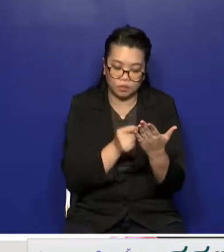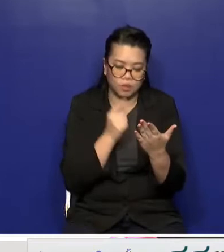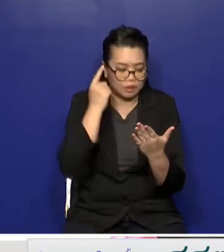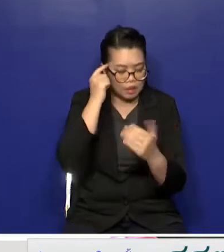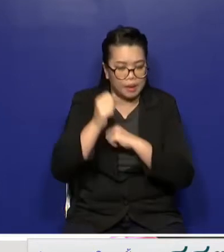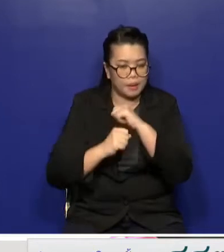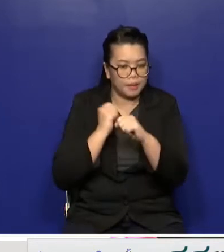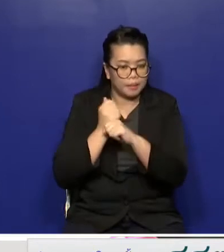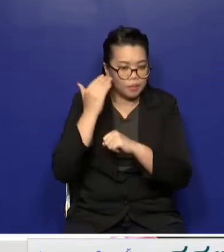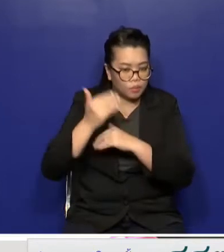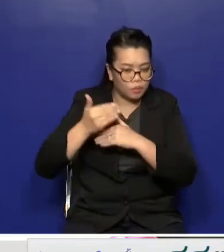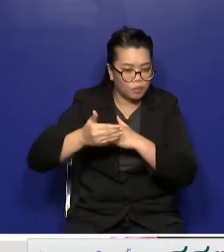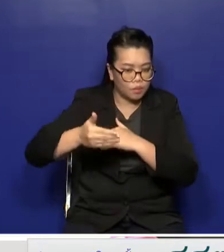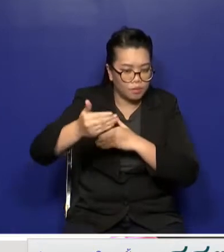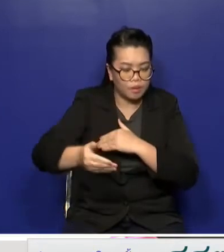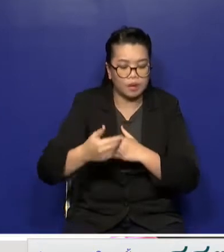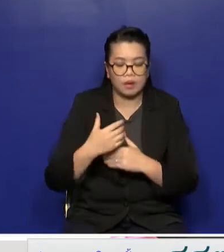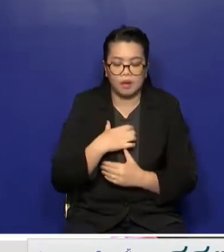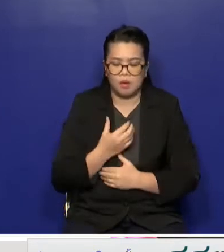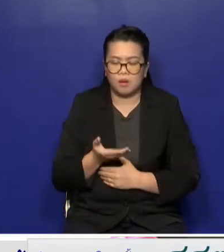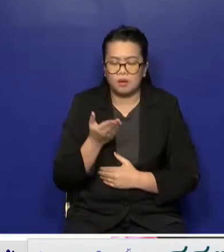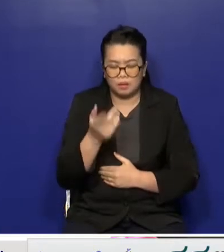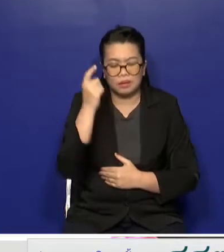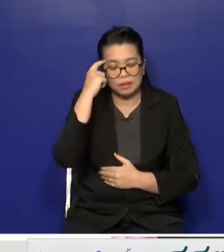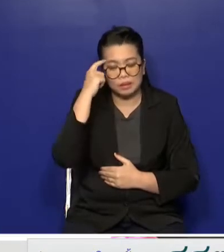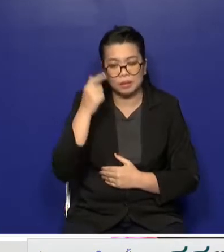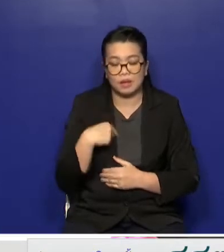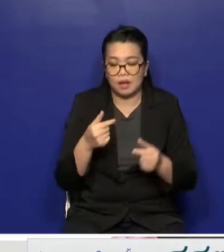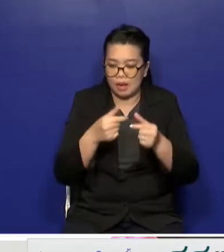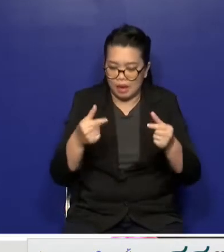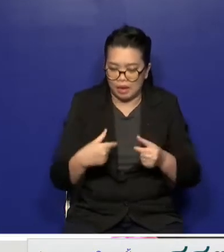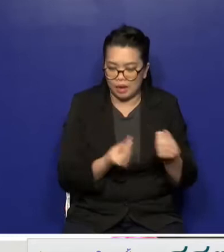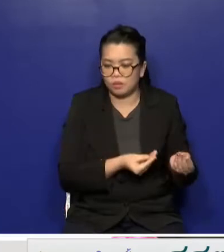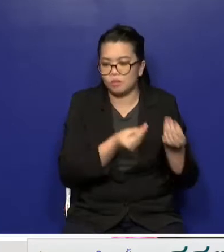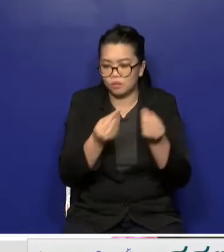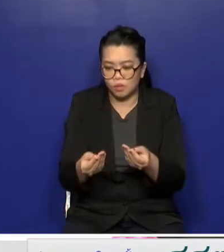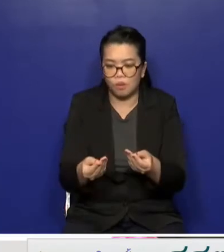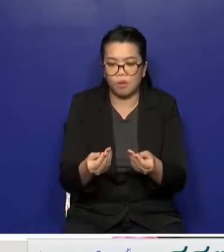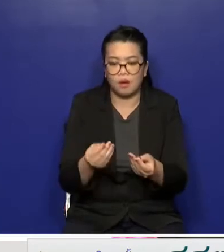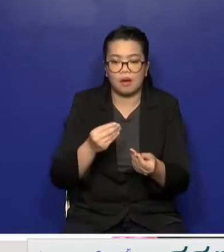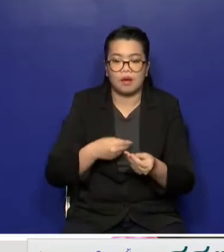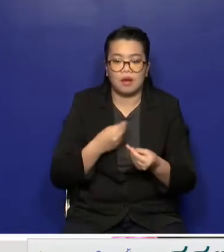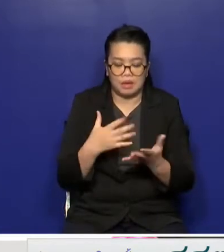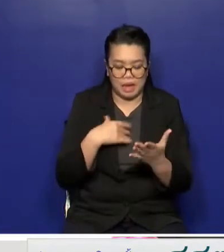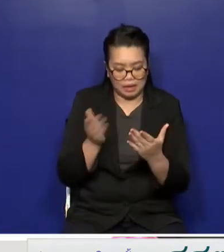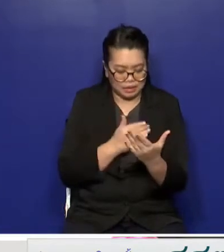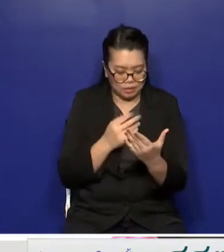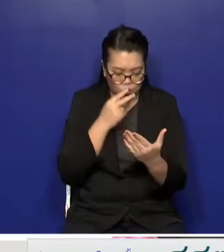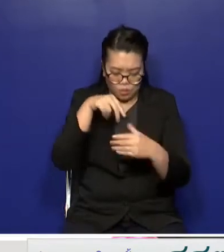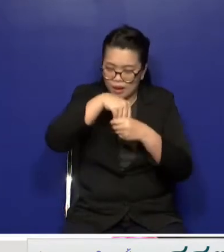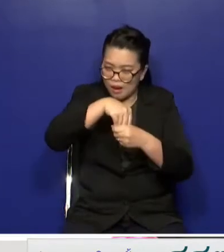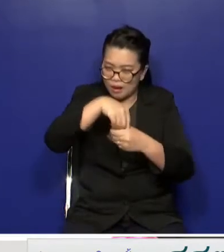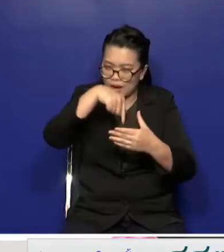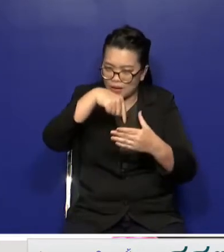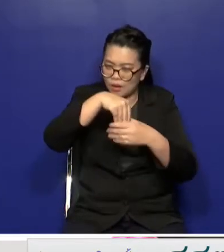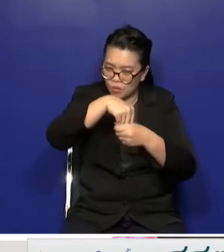ไปผมคาดหวงนะครัว่าคำการกเลืตงจะส่งรายงานให้เราแต่ส่งที่ผมอยากเห็นใ้ใน SHEIN Life นบ